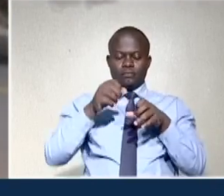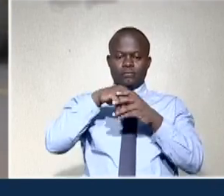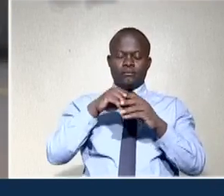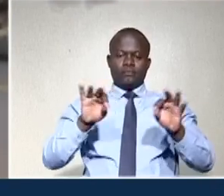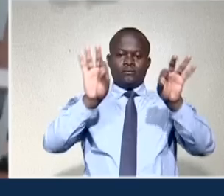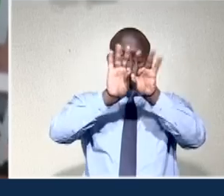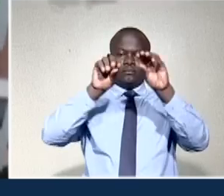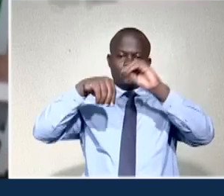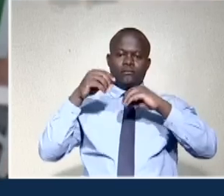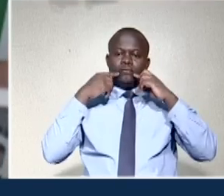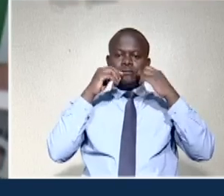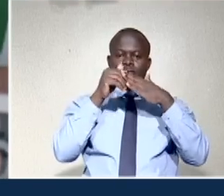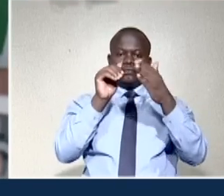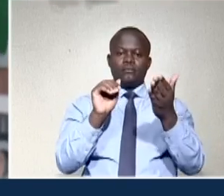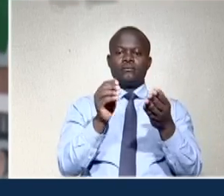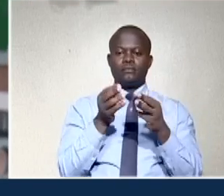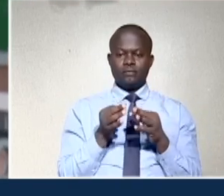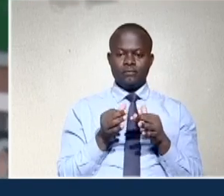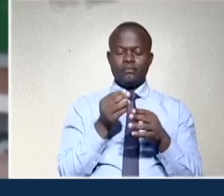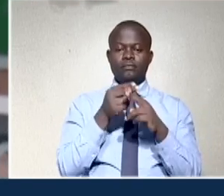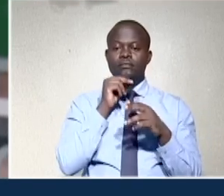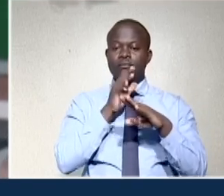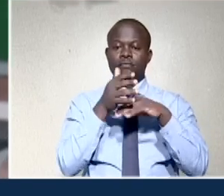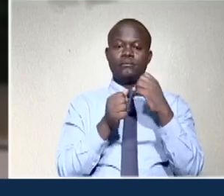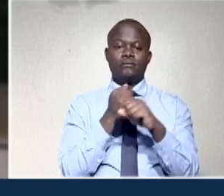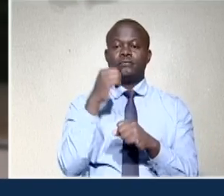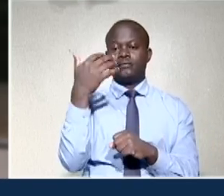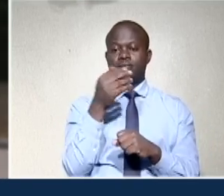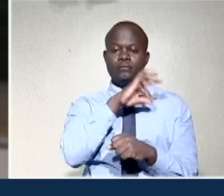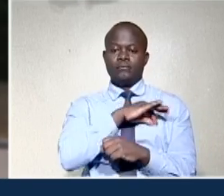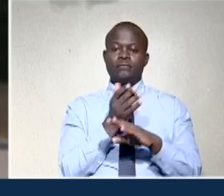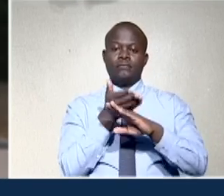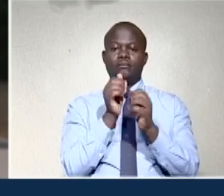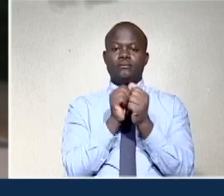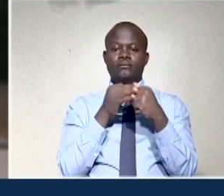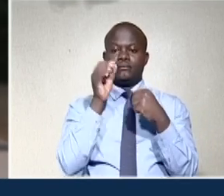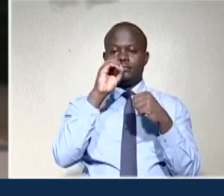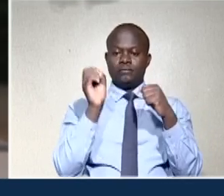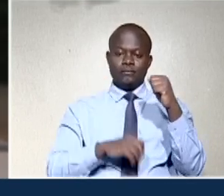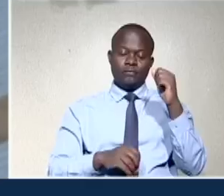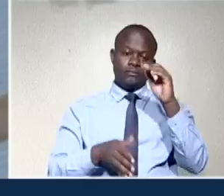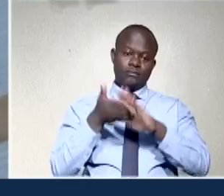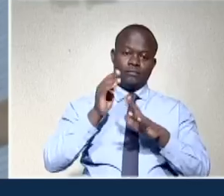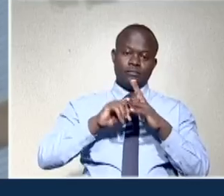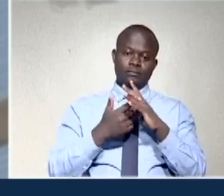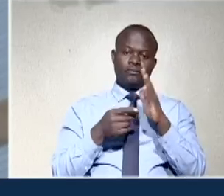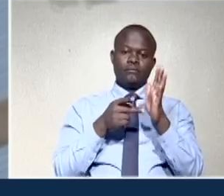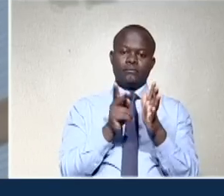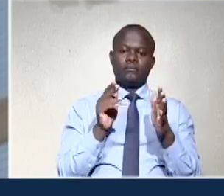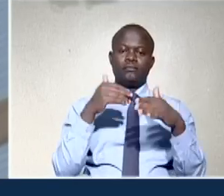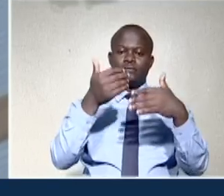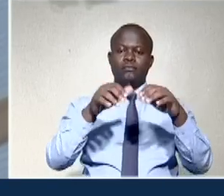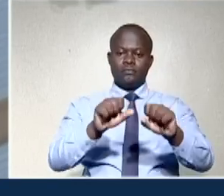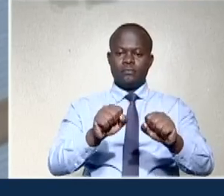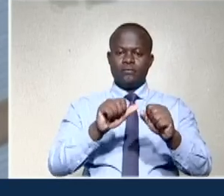umusaruro bavuga ko inguzanyo ibigo by'imari bibaha itarenza imyaka itanu ku nyungu iri hejuru ya 18% bahita batangira kwishyura bakimara